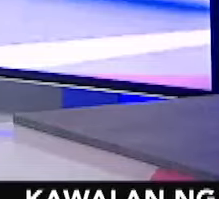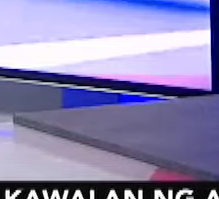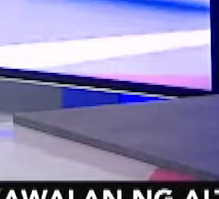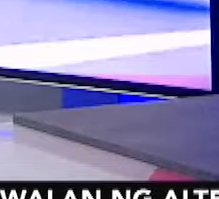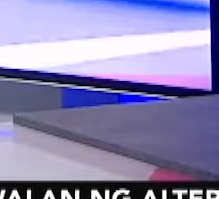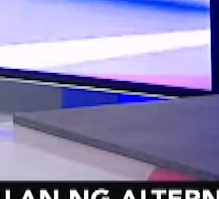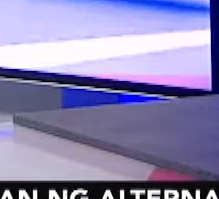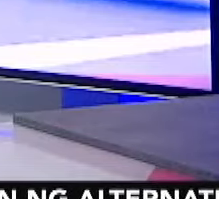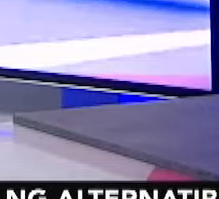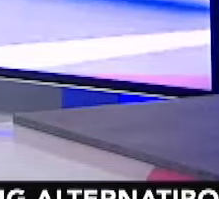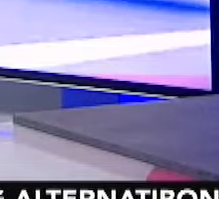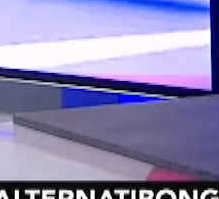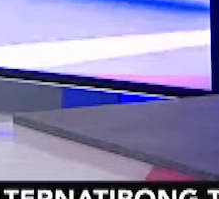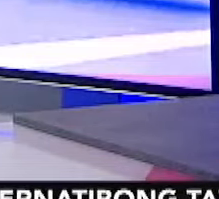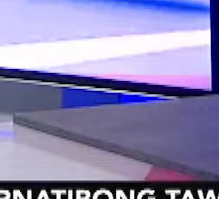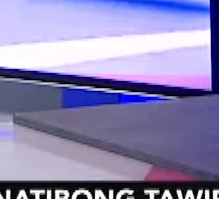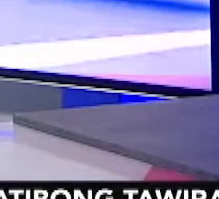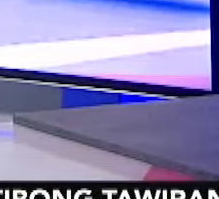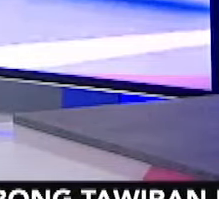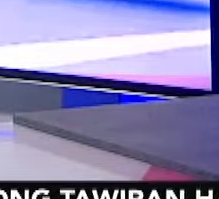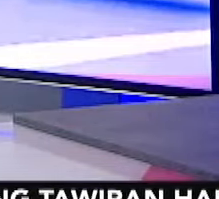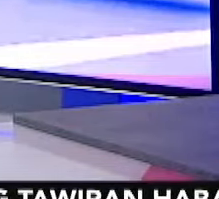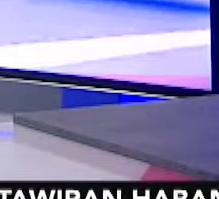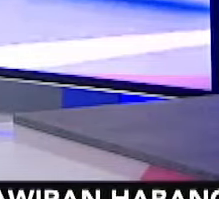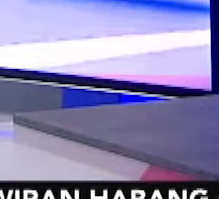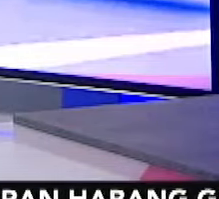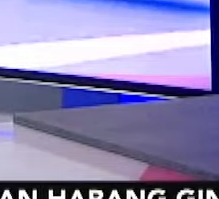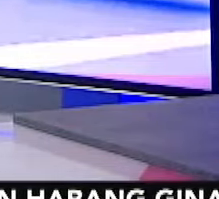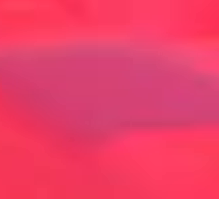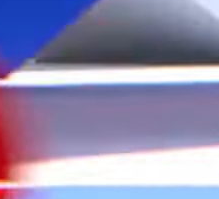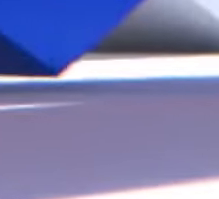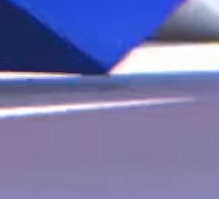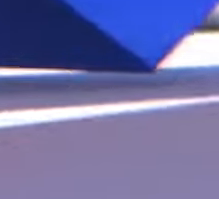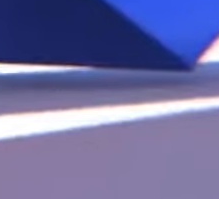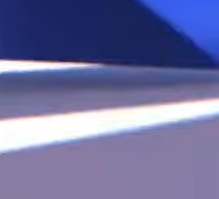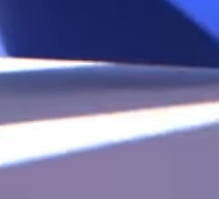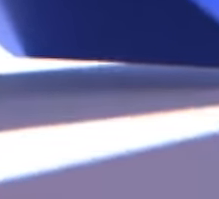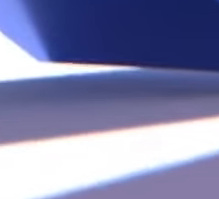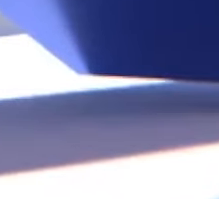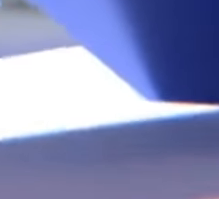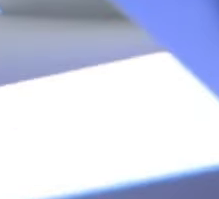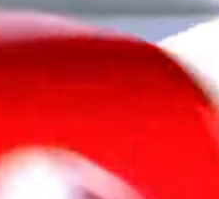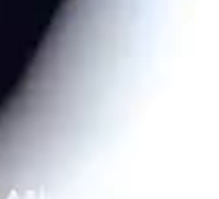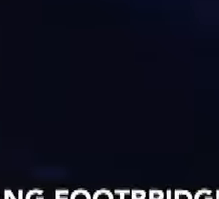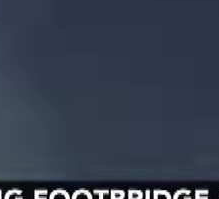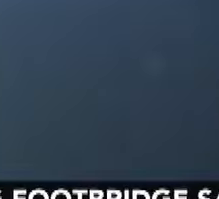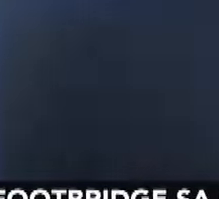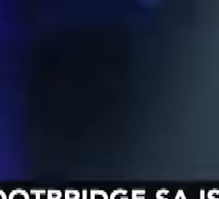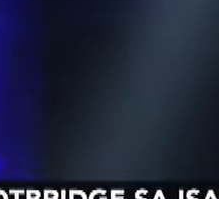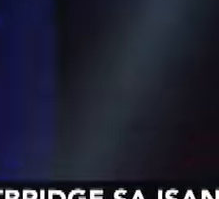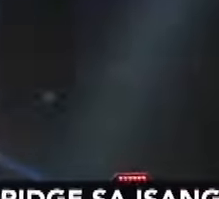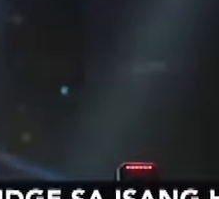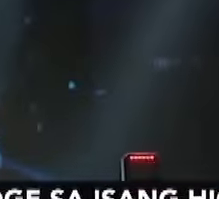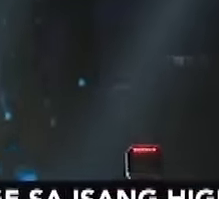new faces na bahagi ng Sparkle Family. Makichika kay Nelson Canlas.